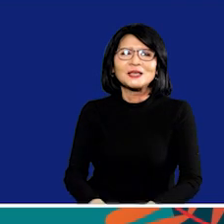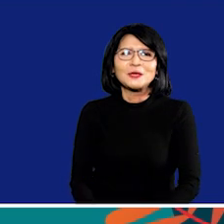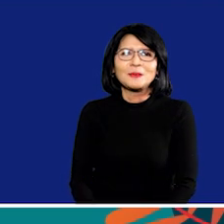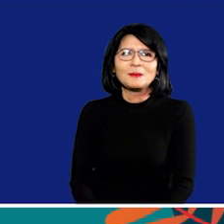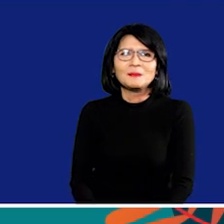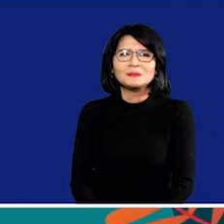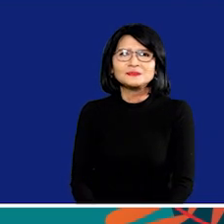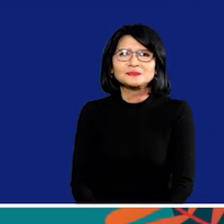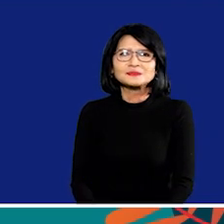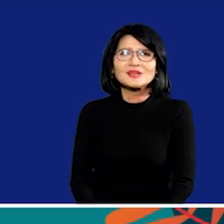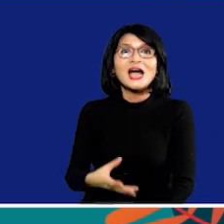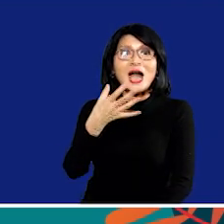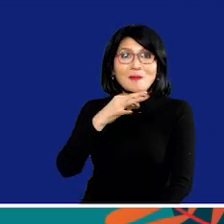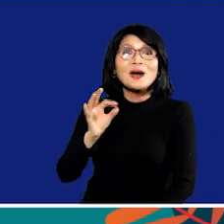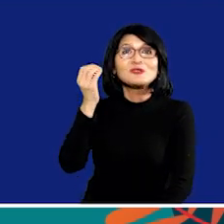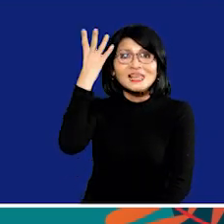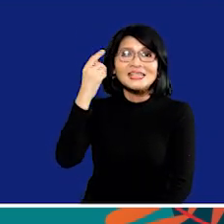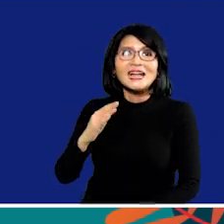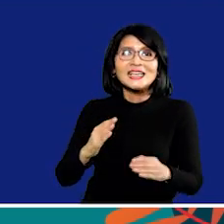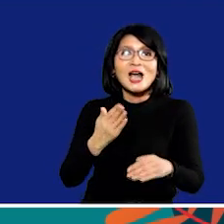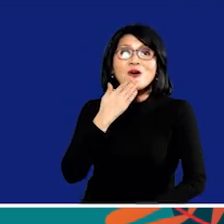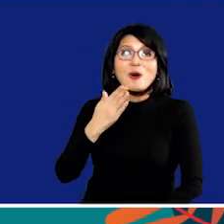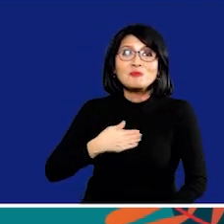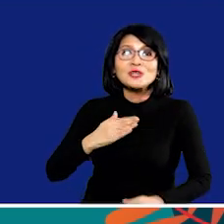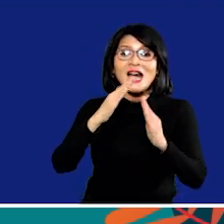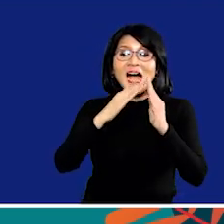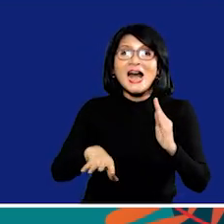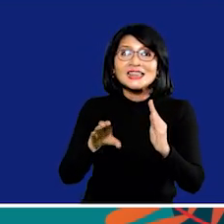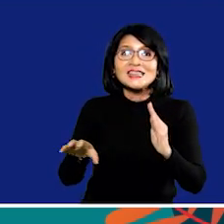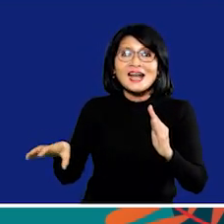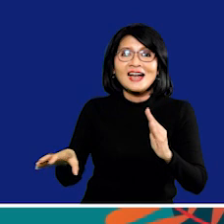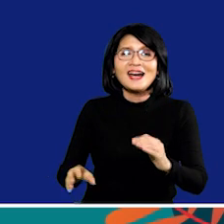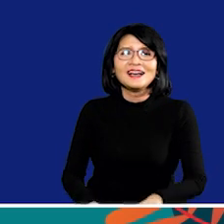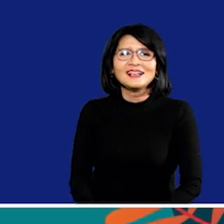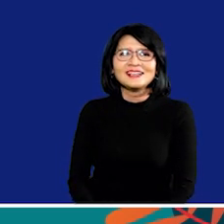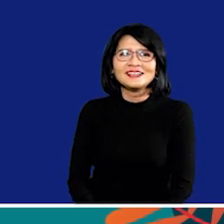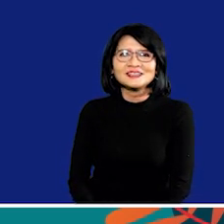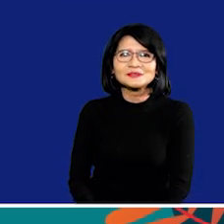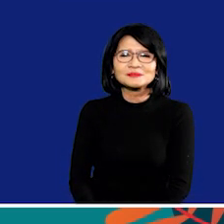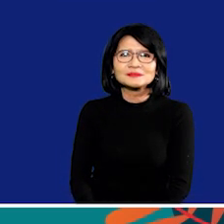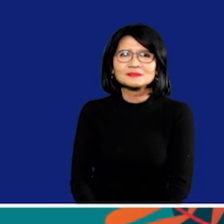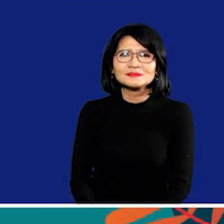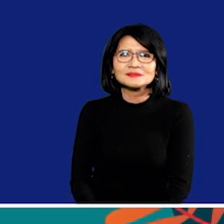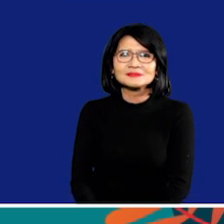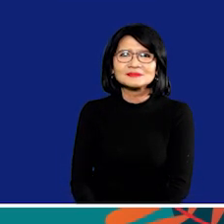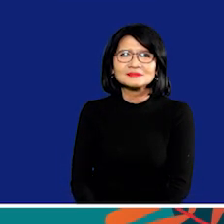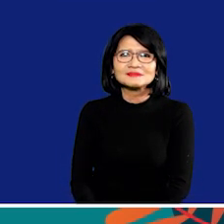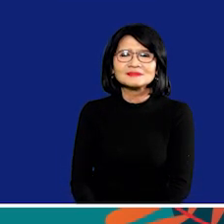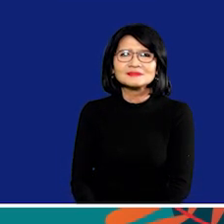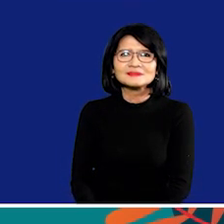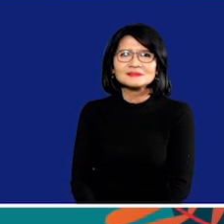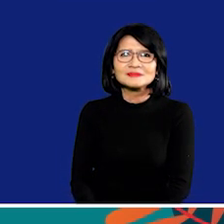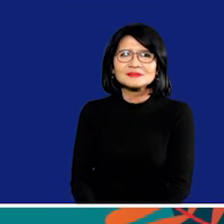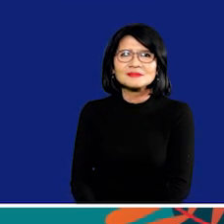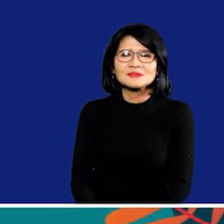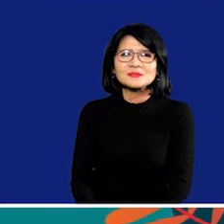tetangga sedikitnya, Pak. Betul. Baru sadar ya kita punya tetangga ya pada saat kita di rumah terus. Memang sama di